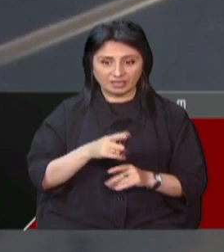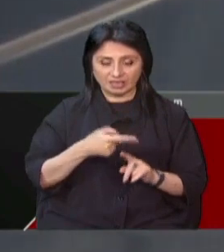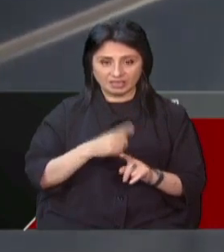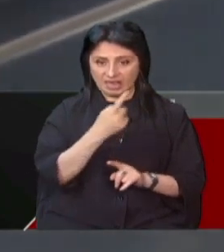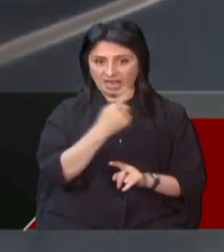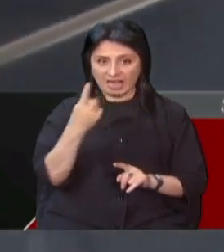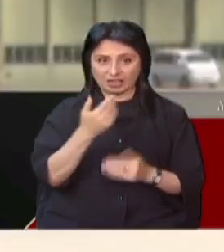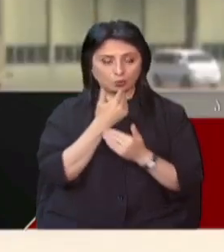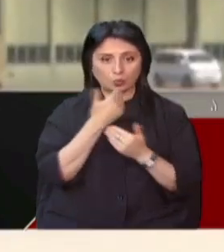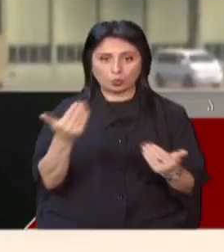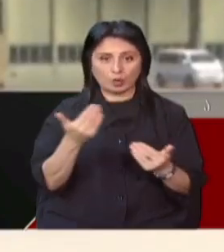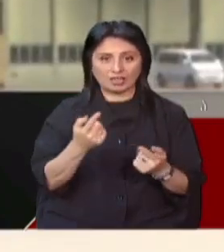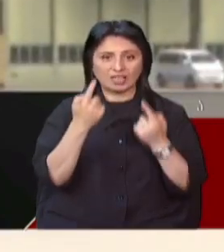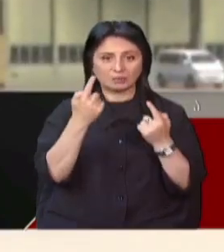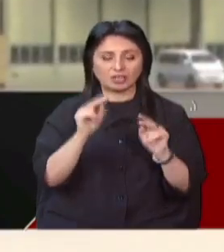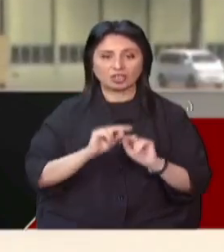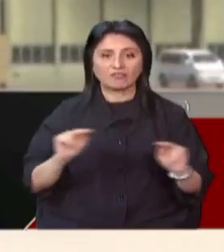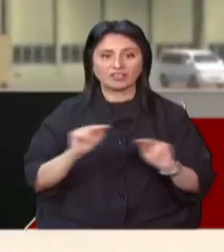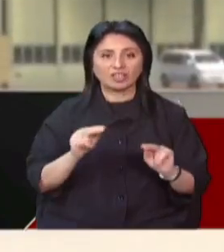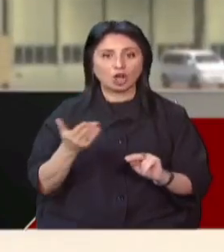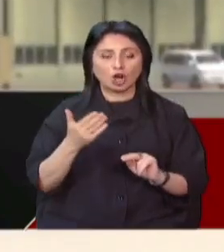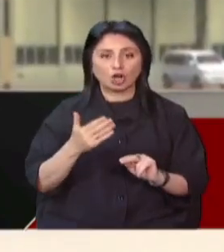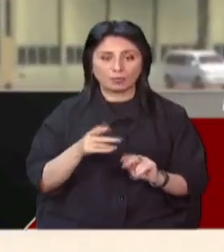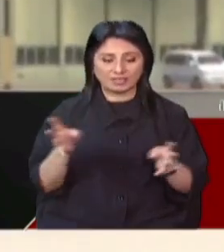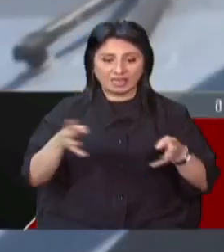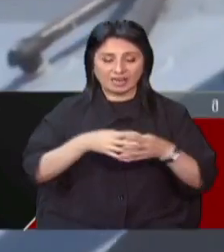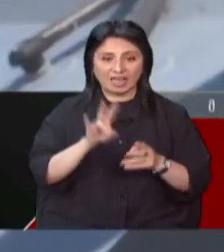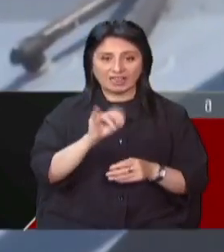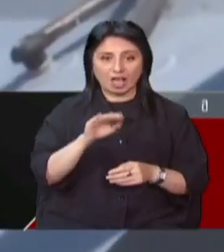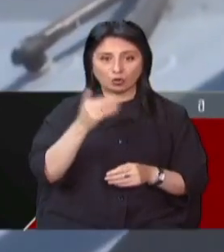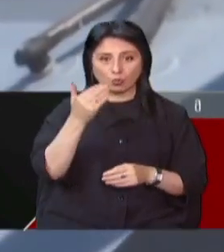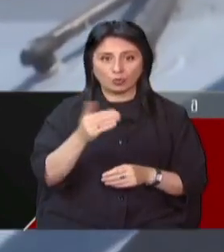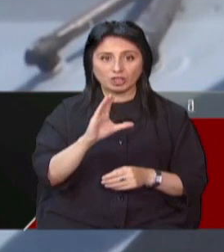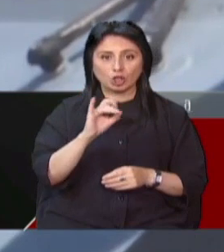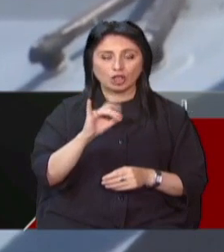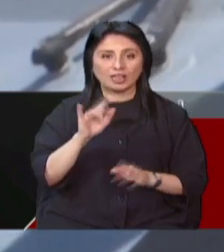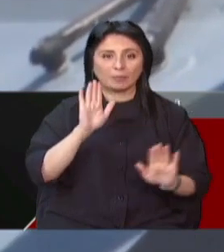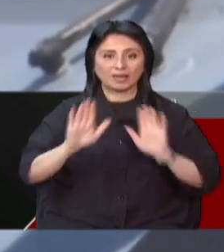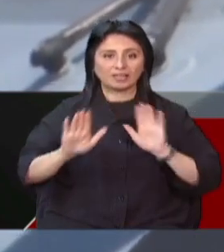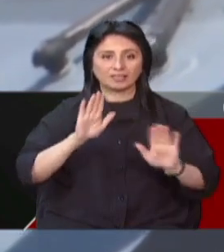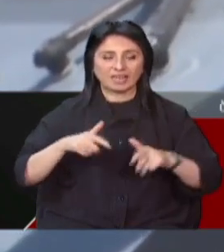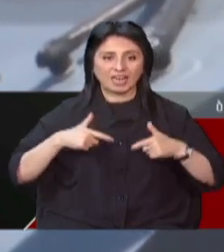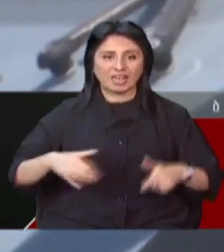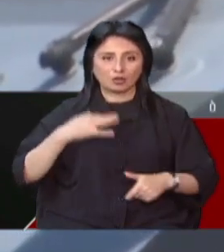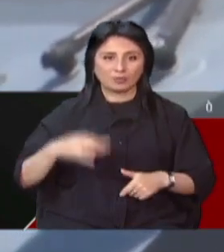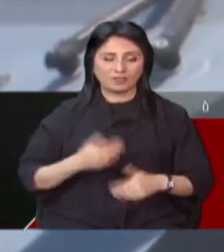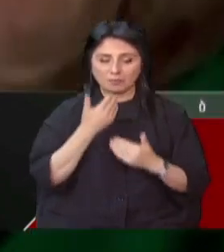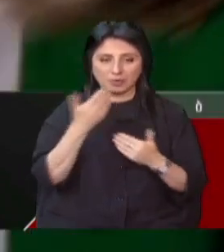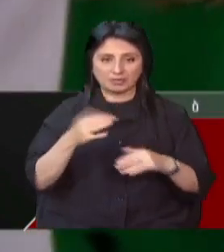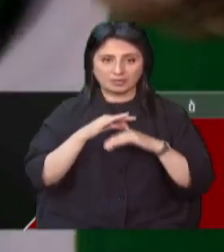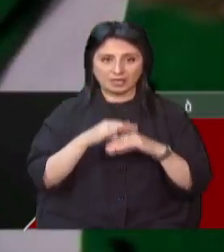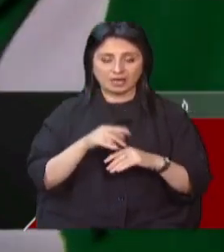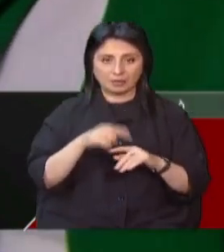ეს ერთ-ერთი უკანასკნელი მასშტაბური წურთნებია, რომელსაც ჩრდილოატლანტიკური ალიანსი იენს სტოლტენბერგის გენერალური მდივნობისას